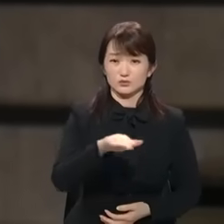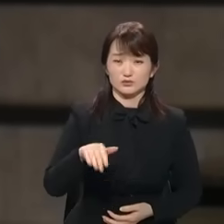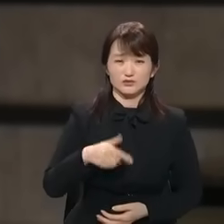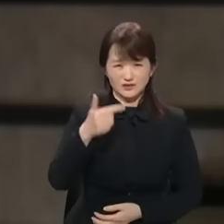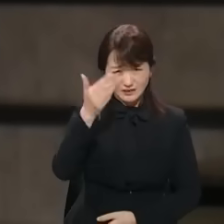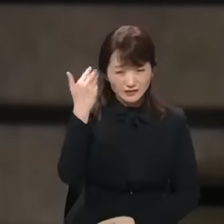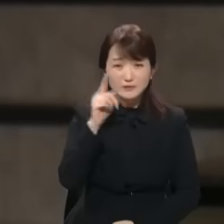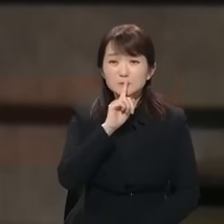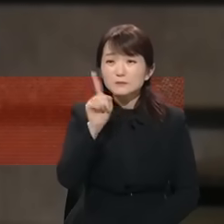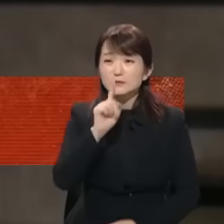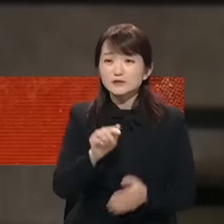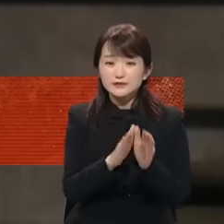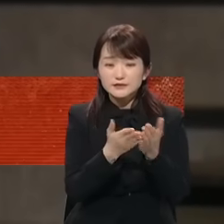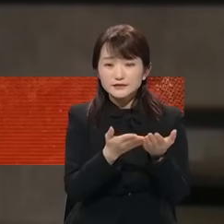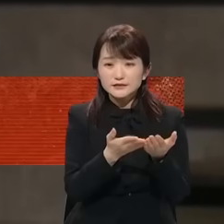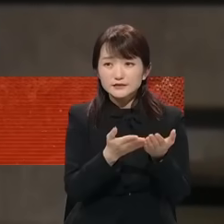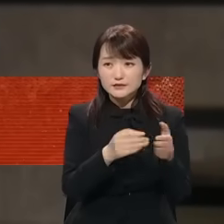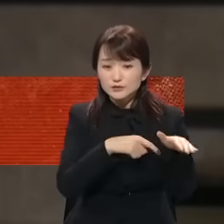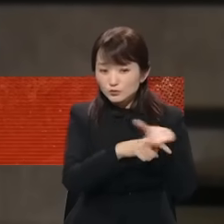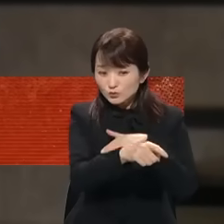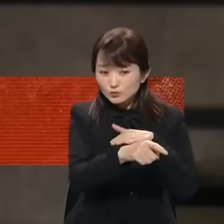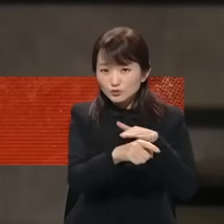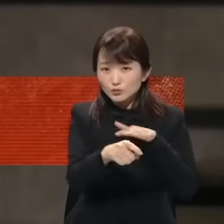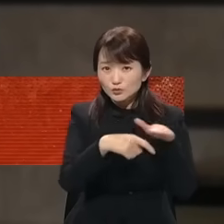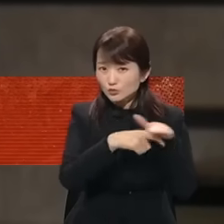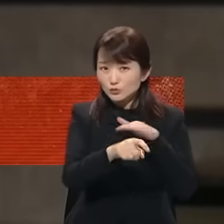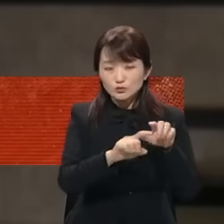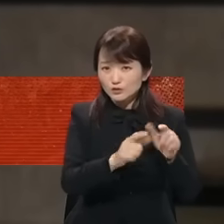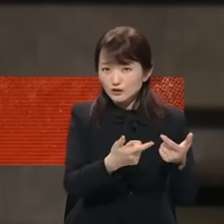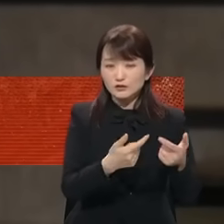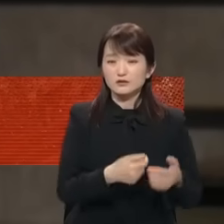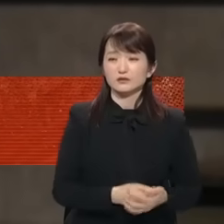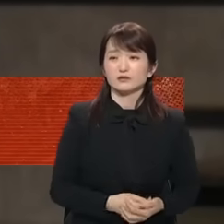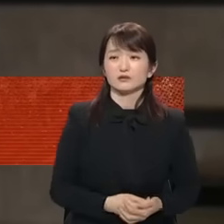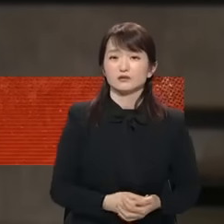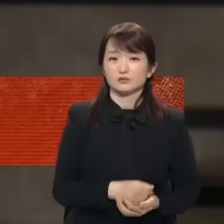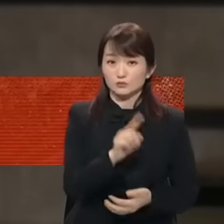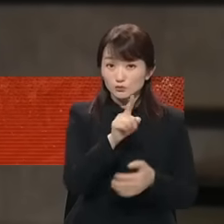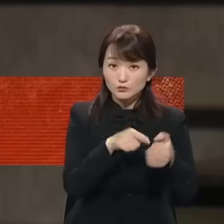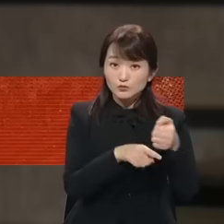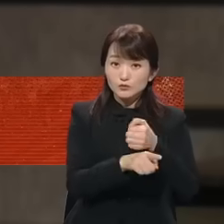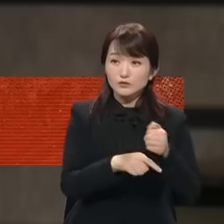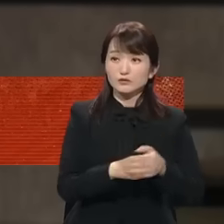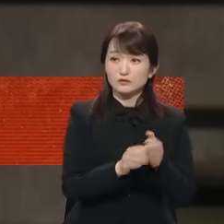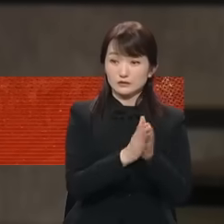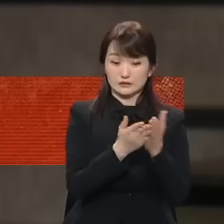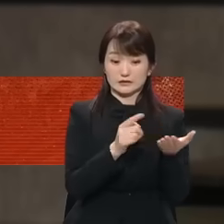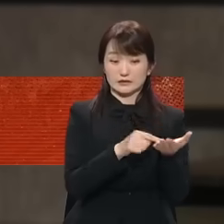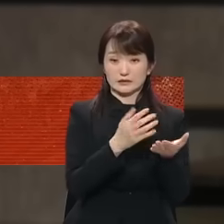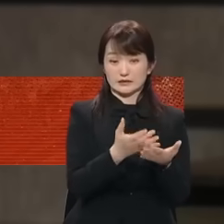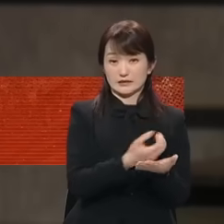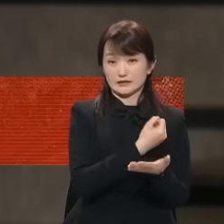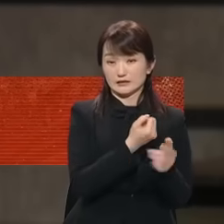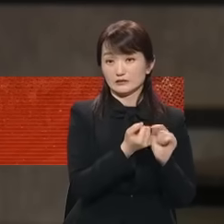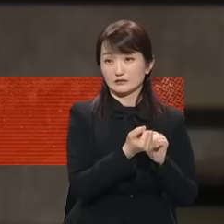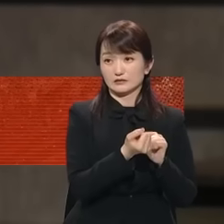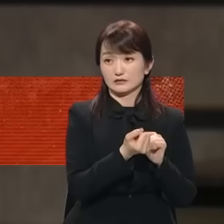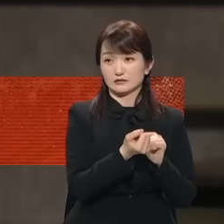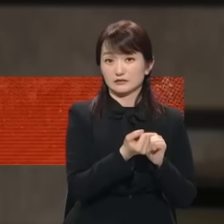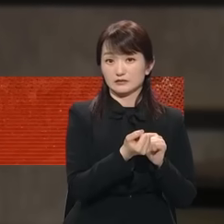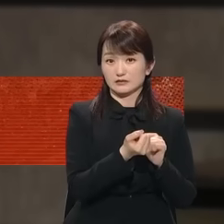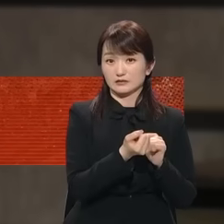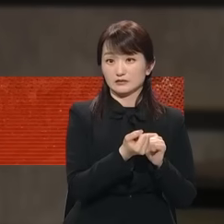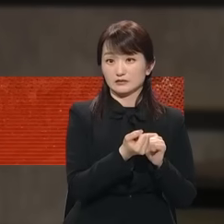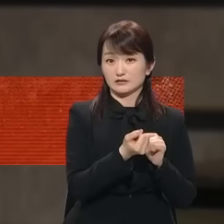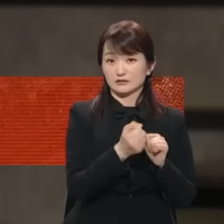있죠 책도둑은도 도둑이 아니다 근데 이제 그게 어떤 의미냐면 책을 가져가는 것은 그